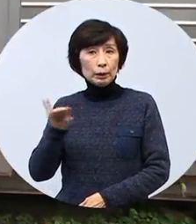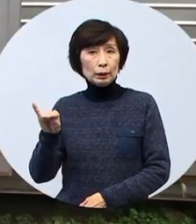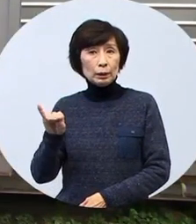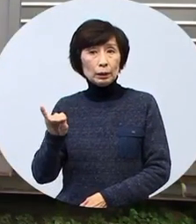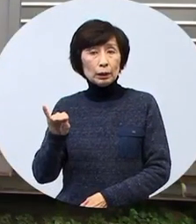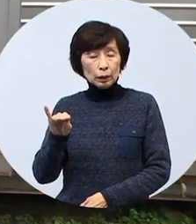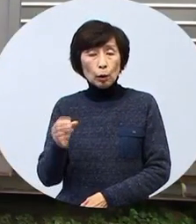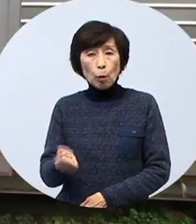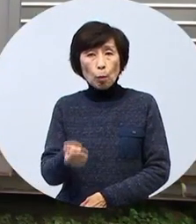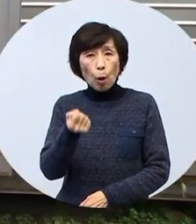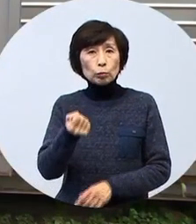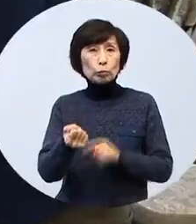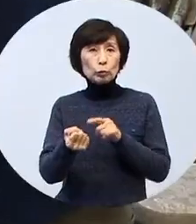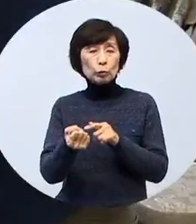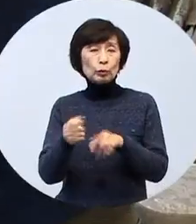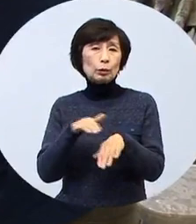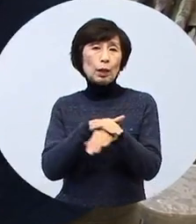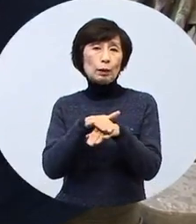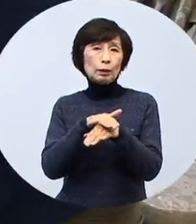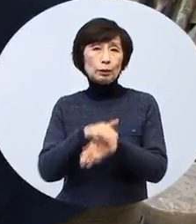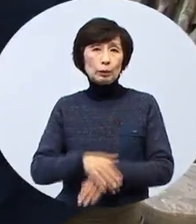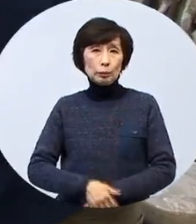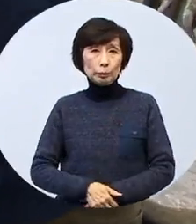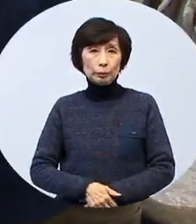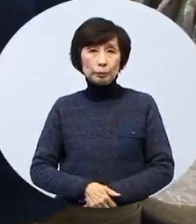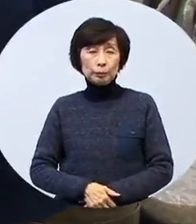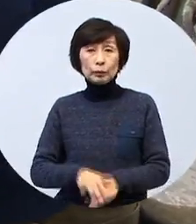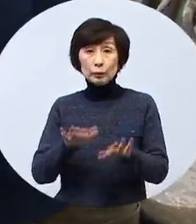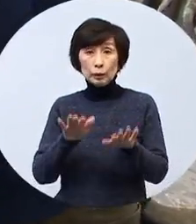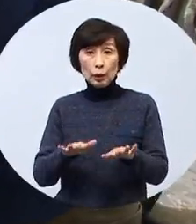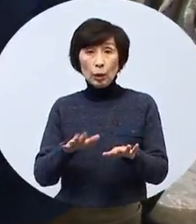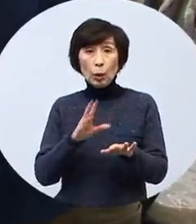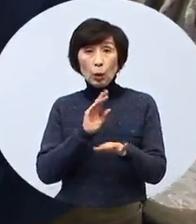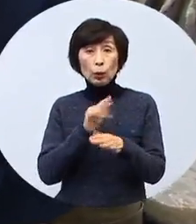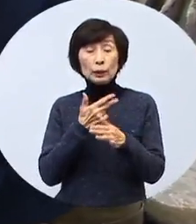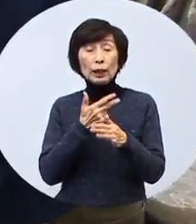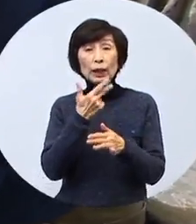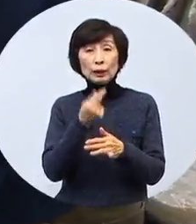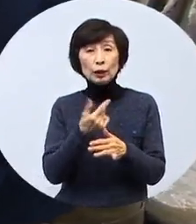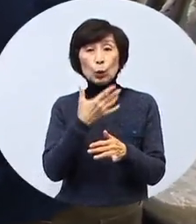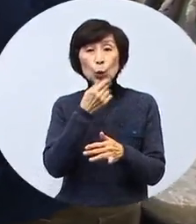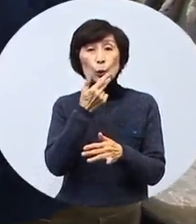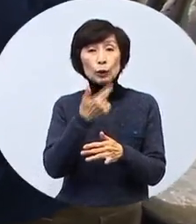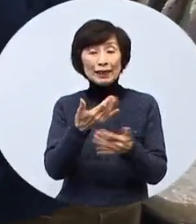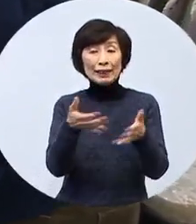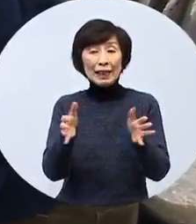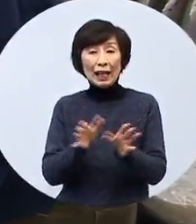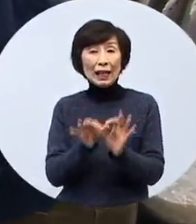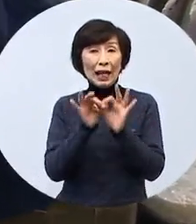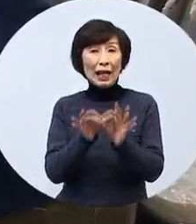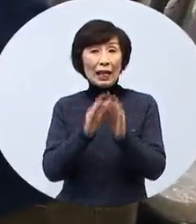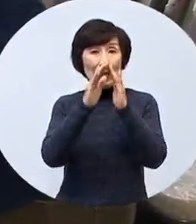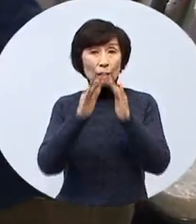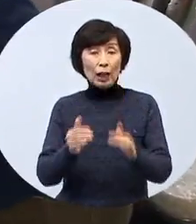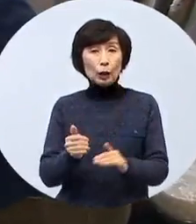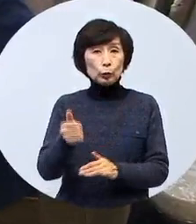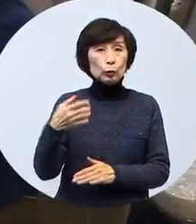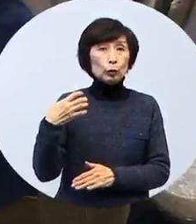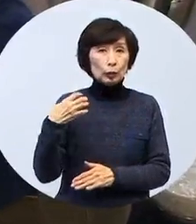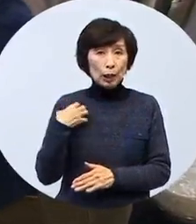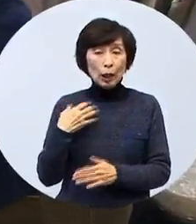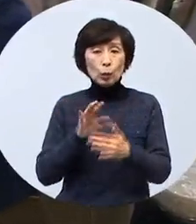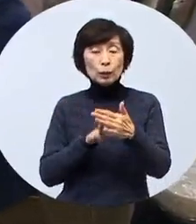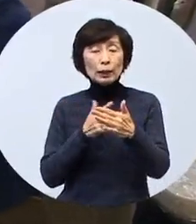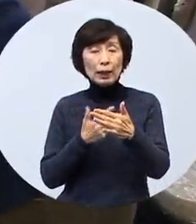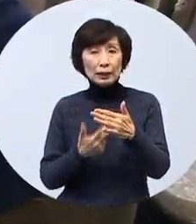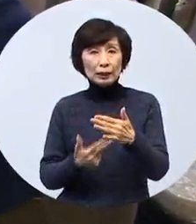ておくことが大事です。今回は藤沢市福祉団体連絡会が主催した藤沢市障害